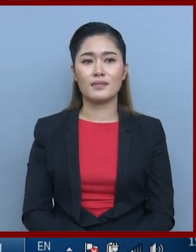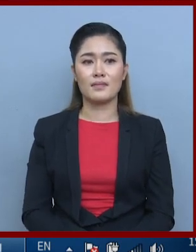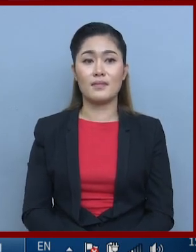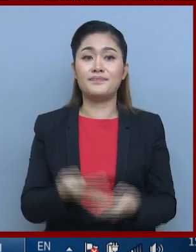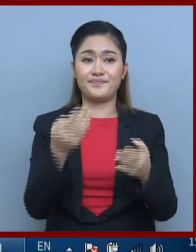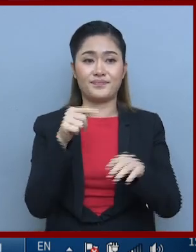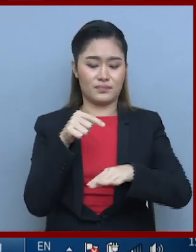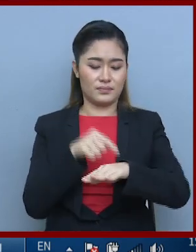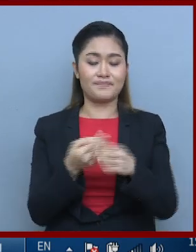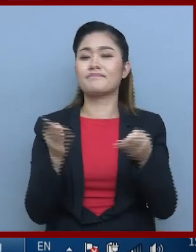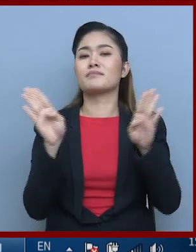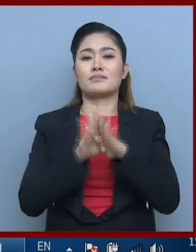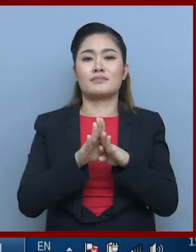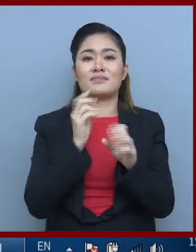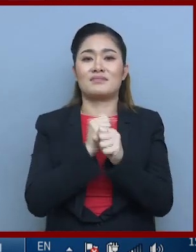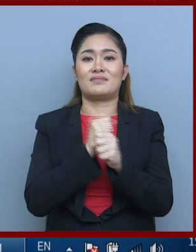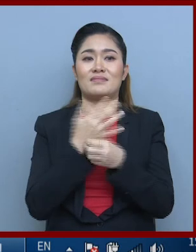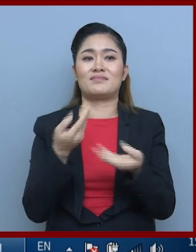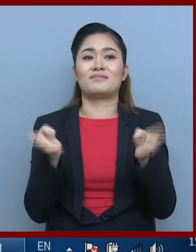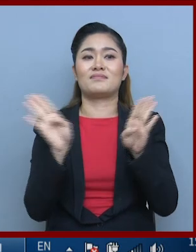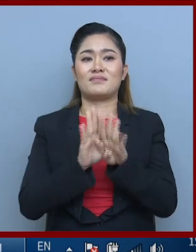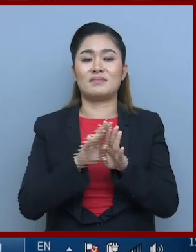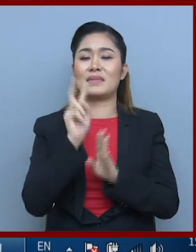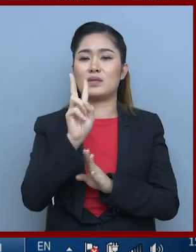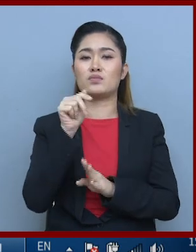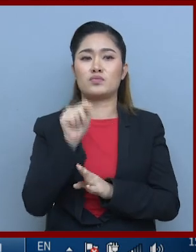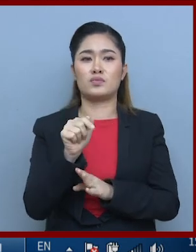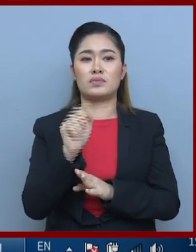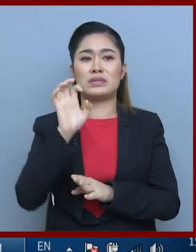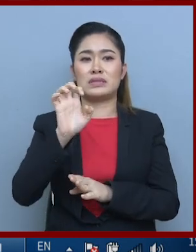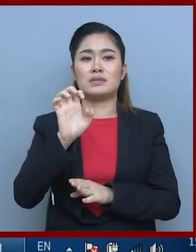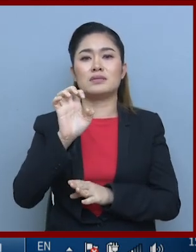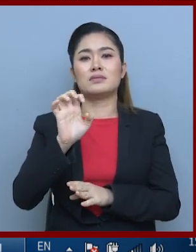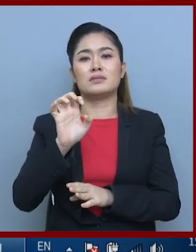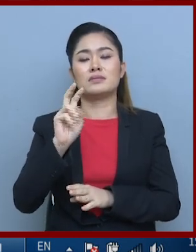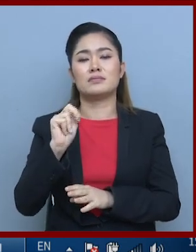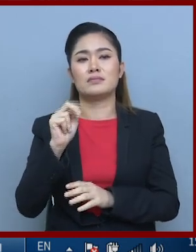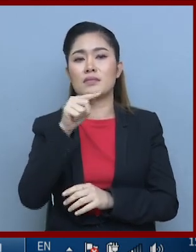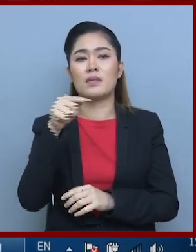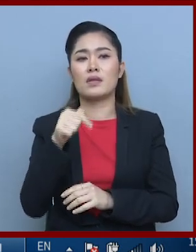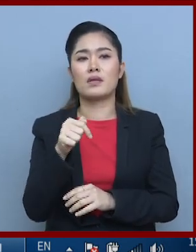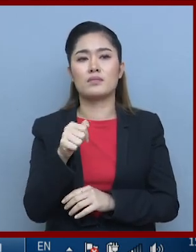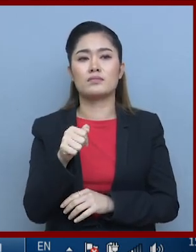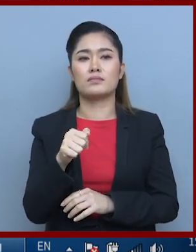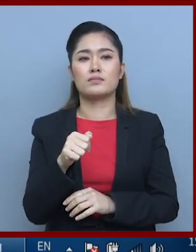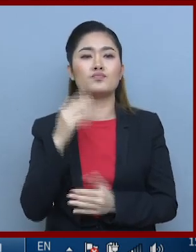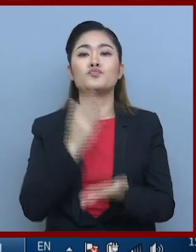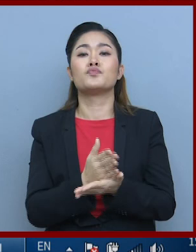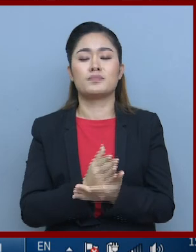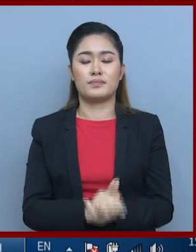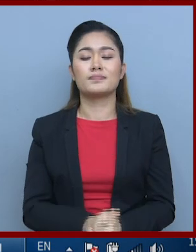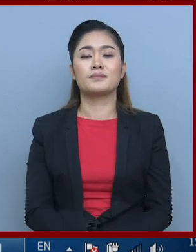แล้วก็ปิดการทำงานของตัวเองทำเมื่อ2 dot enable เท่ากับ false